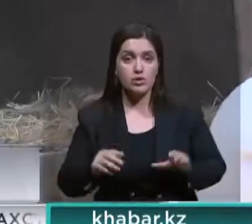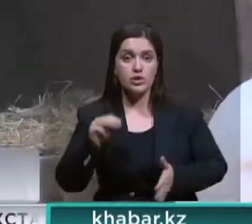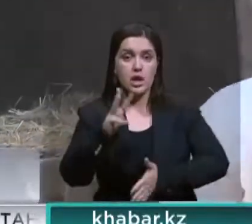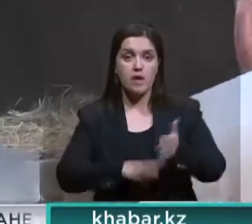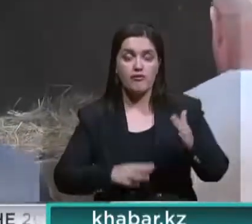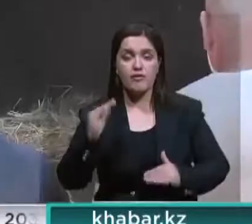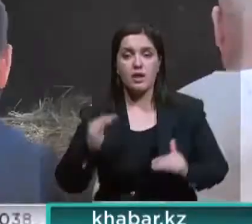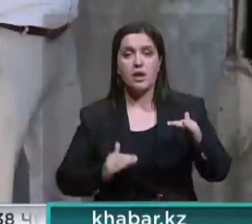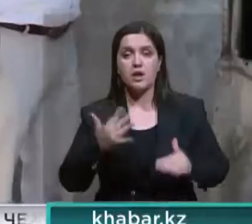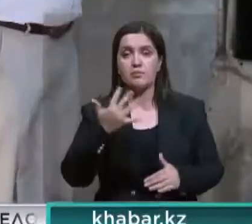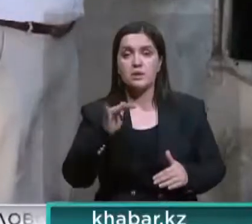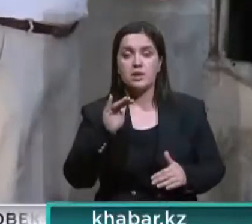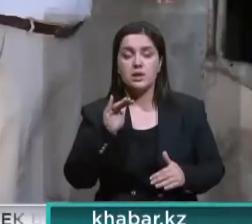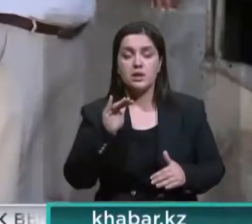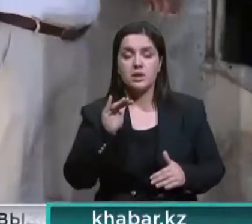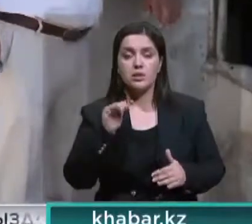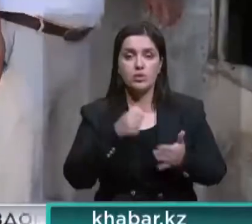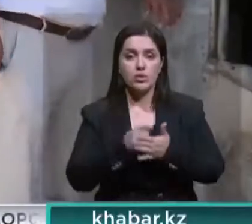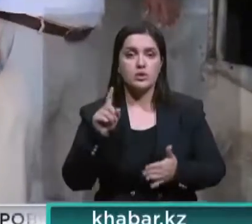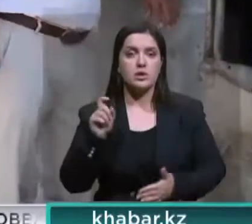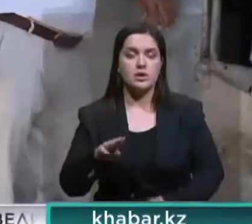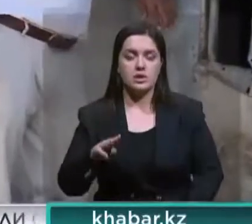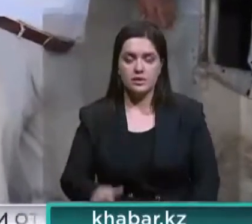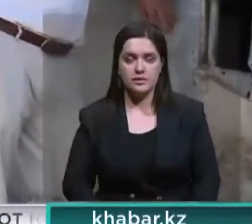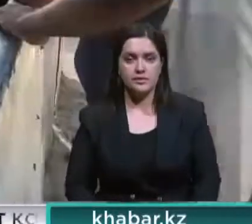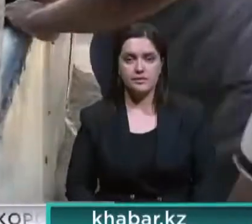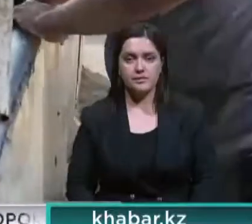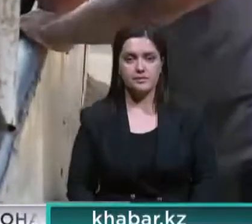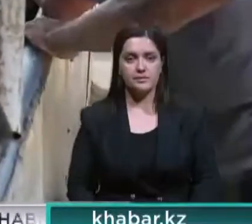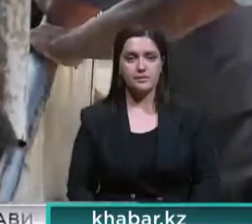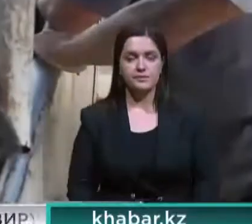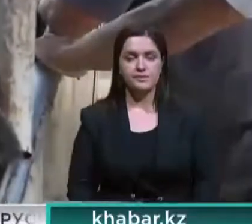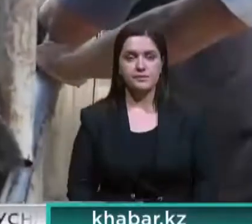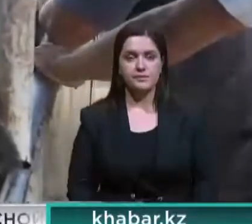50 до 100 тысяч тенге. Динара Нургалиева, Саламат Бикпаев. Итоги дня. Актау.